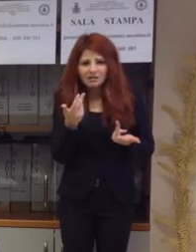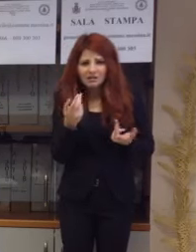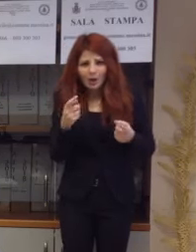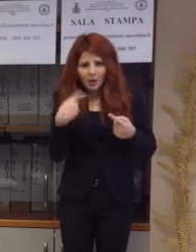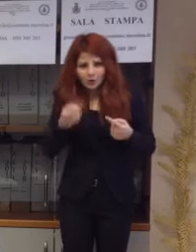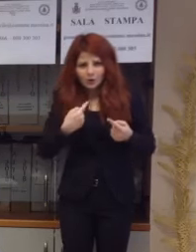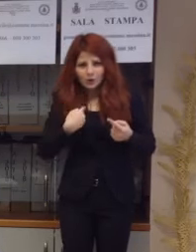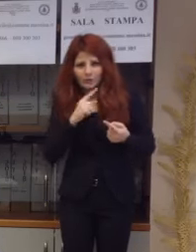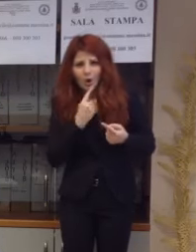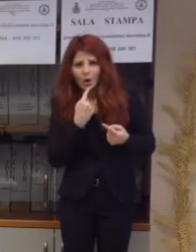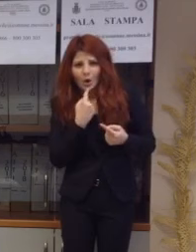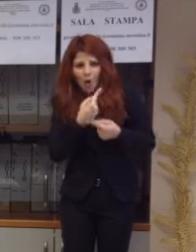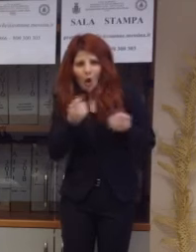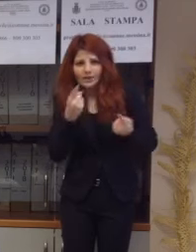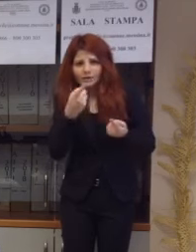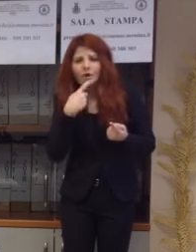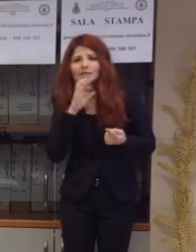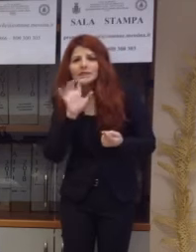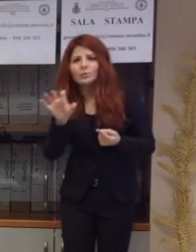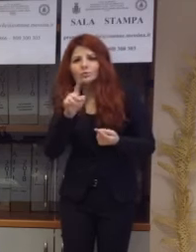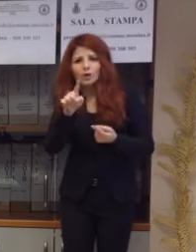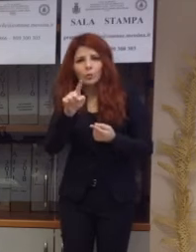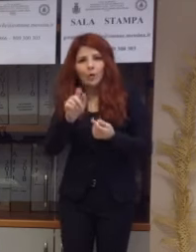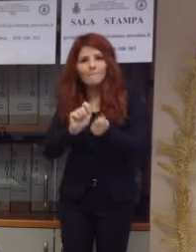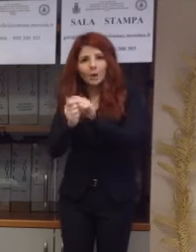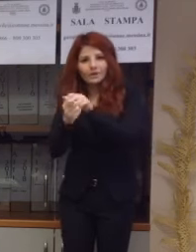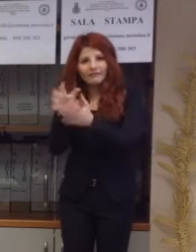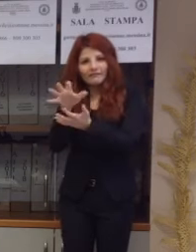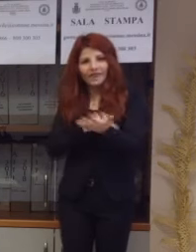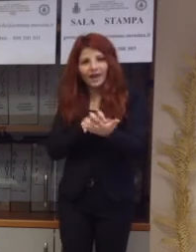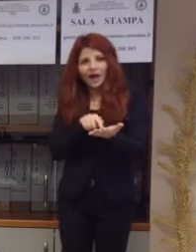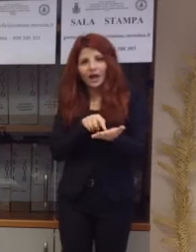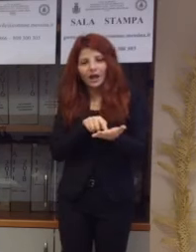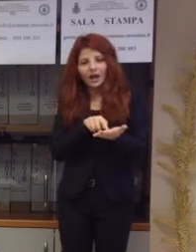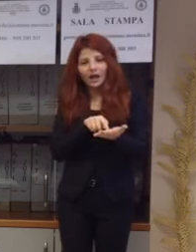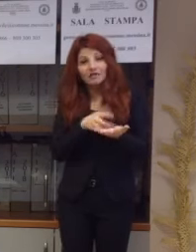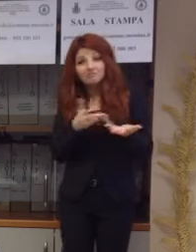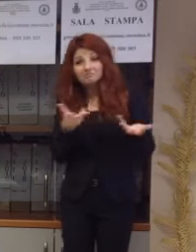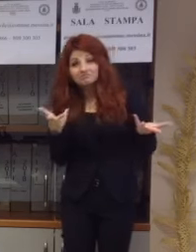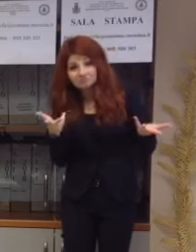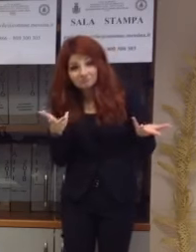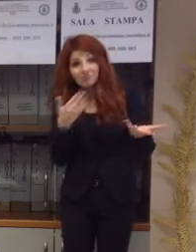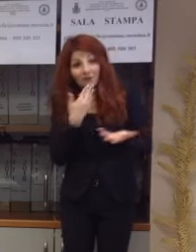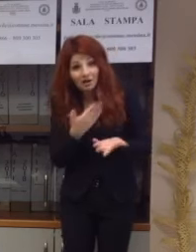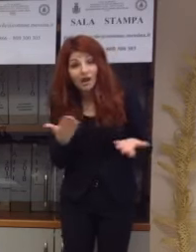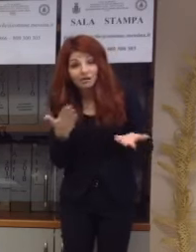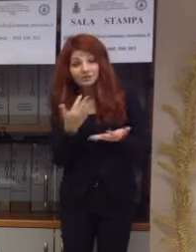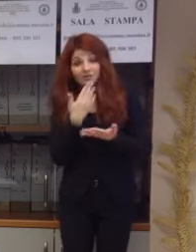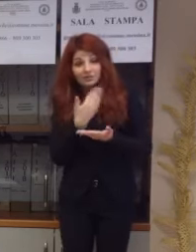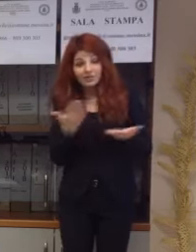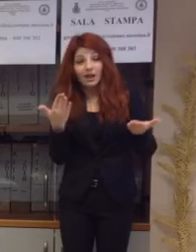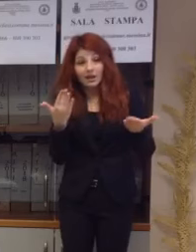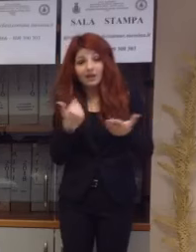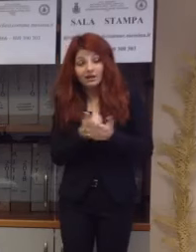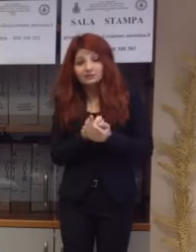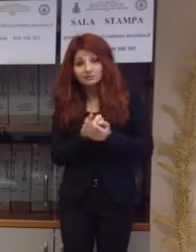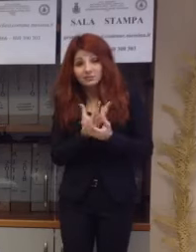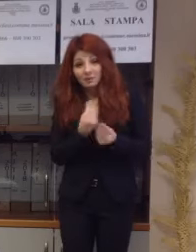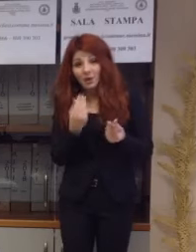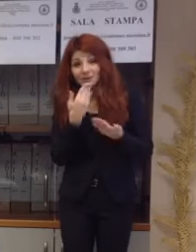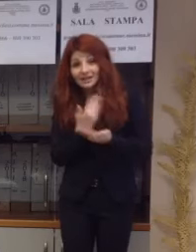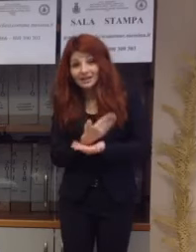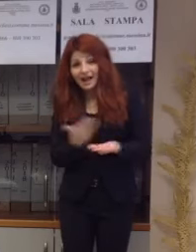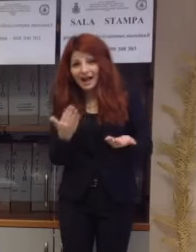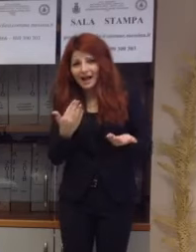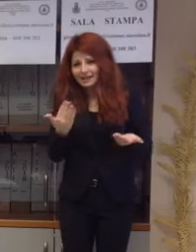Hai cambiato il post scrivendo che l'hai cambiato perché c'erano troppi attacchi alla mia persona. Grazie per la solidarietà. Grazie. Ma guarda che io mi